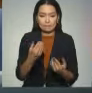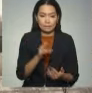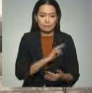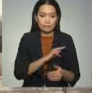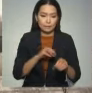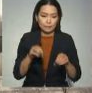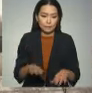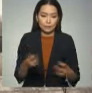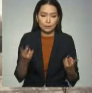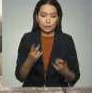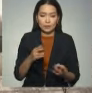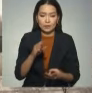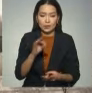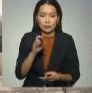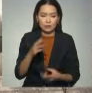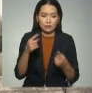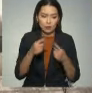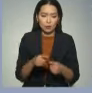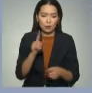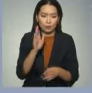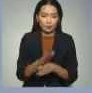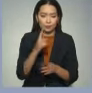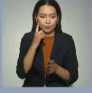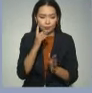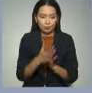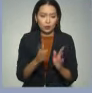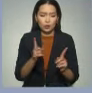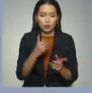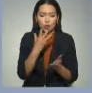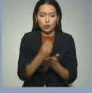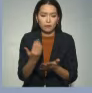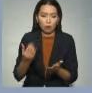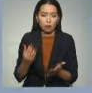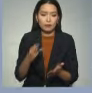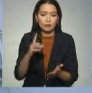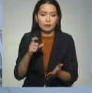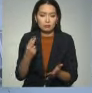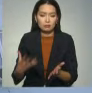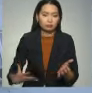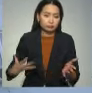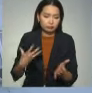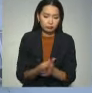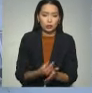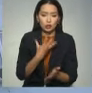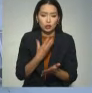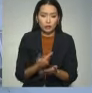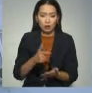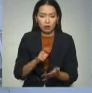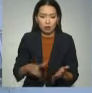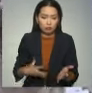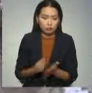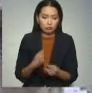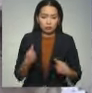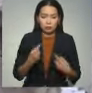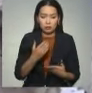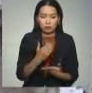решения. Токаев четко дал понять, что собственнику предстоит возместить ущерб гражданам из собственного кармана, ровно как и